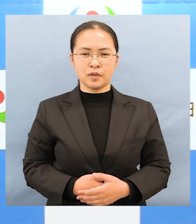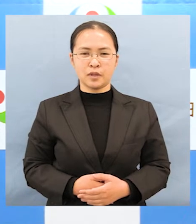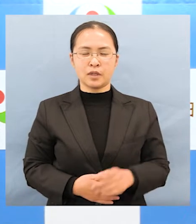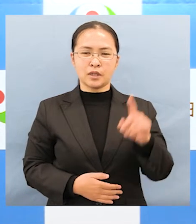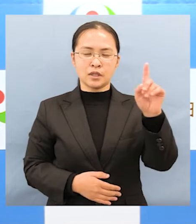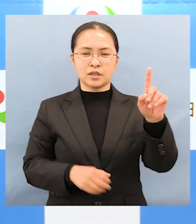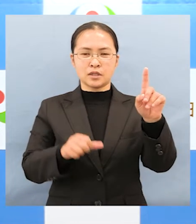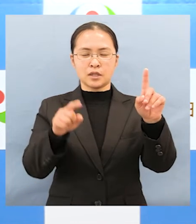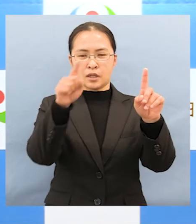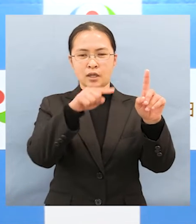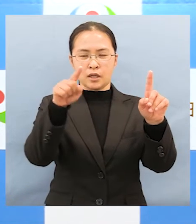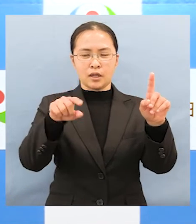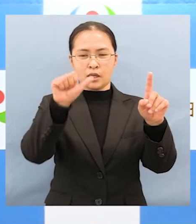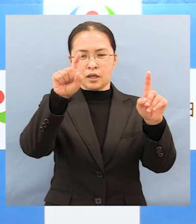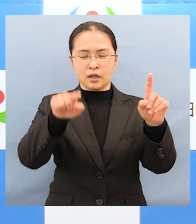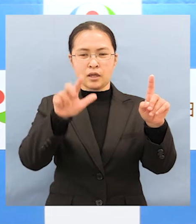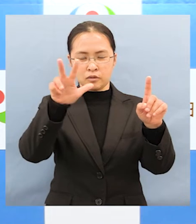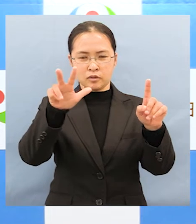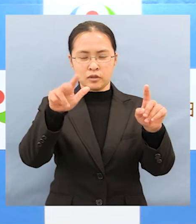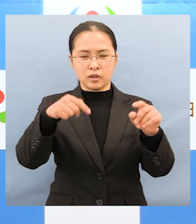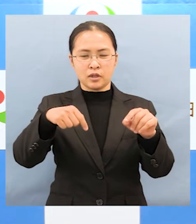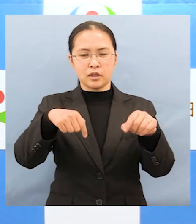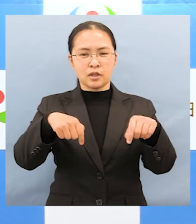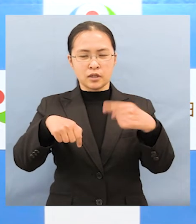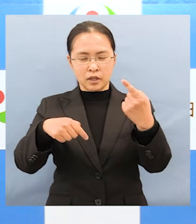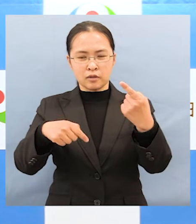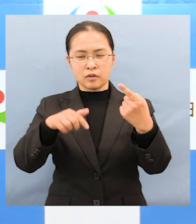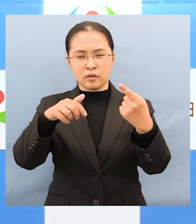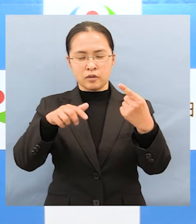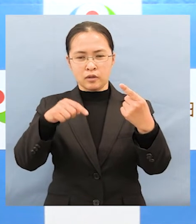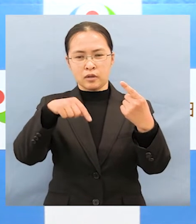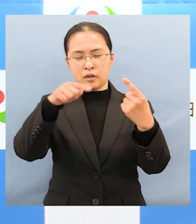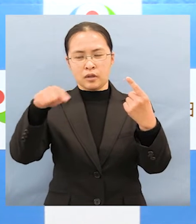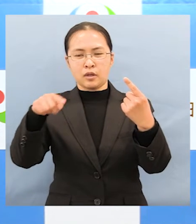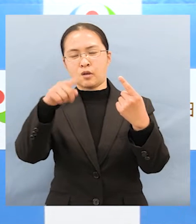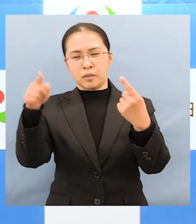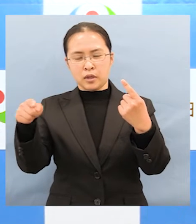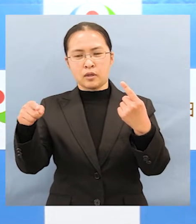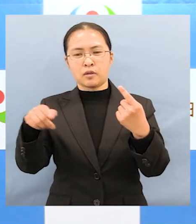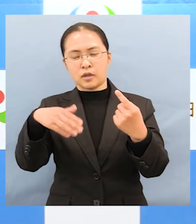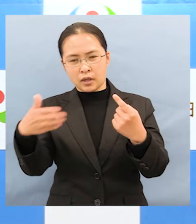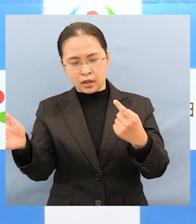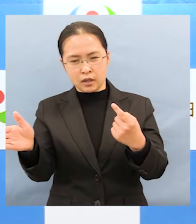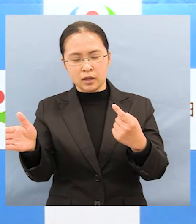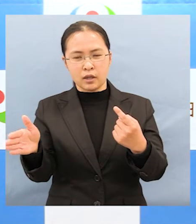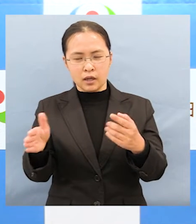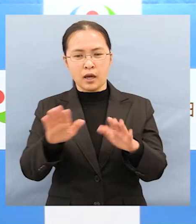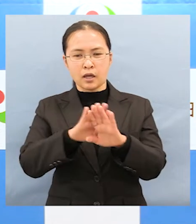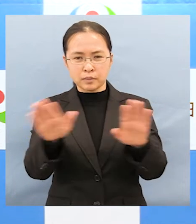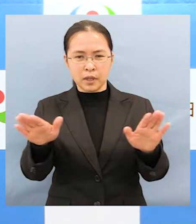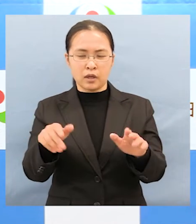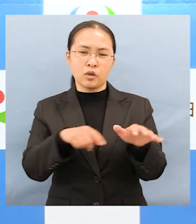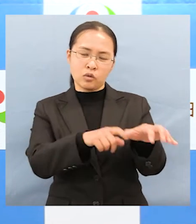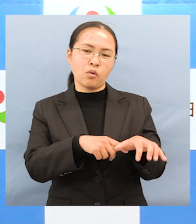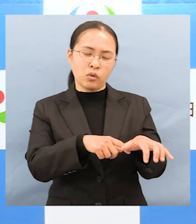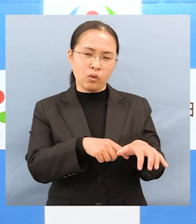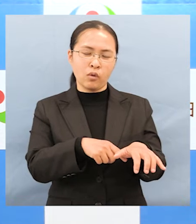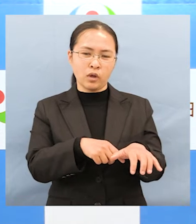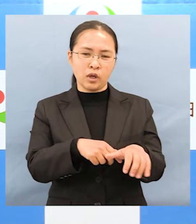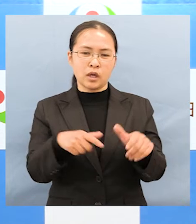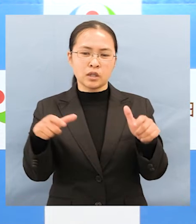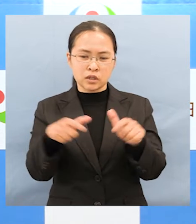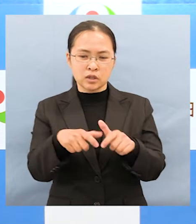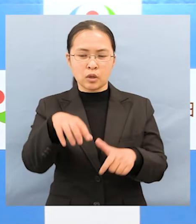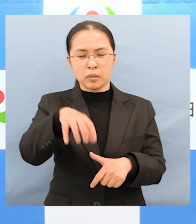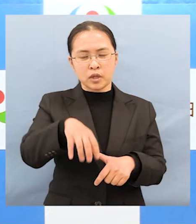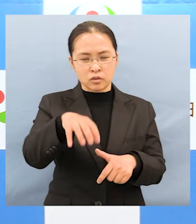1R から100平米からですね、始められる農業へということで、小規模農地などの有